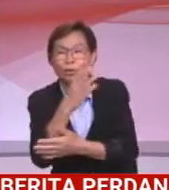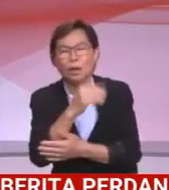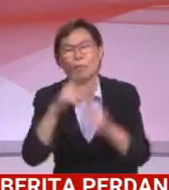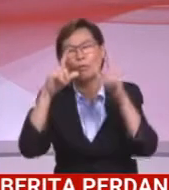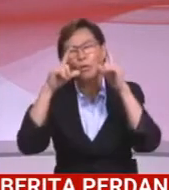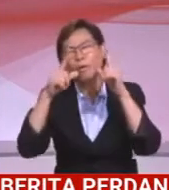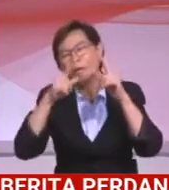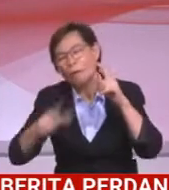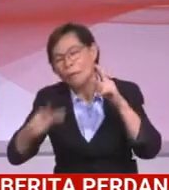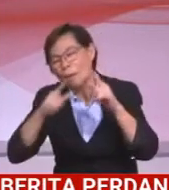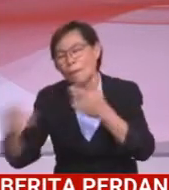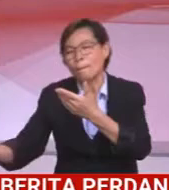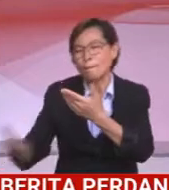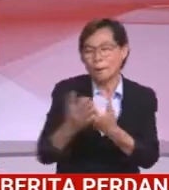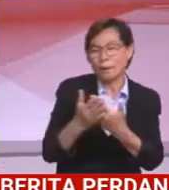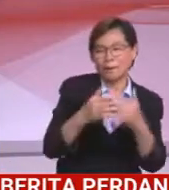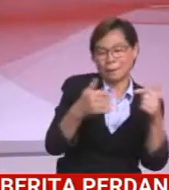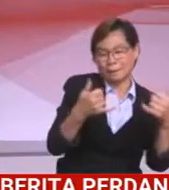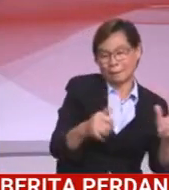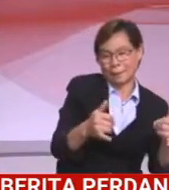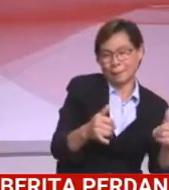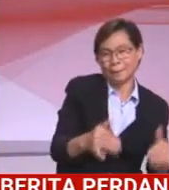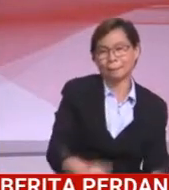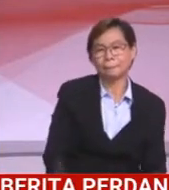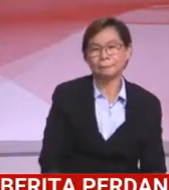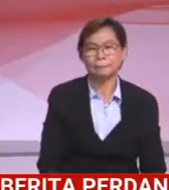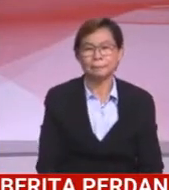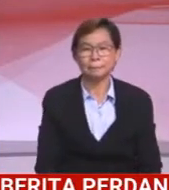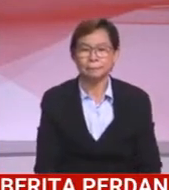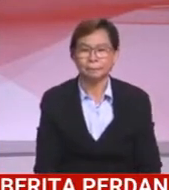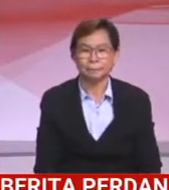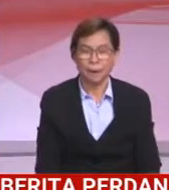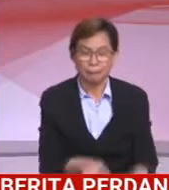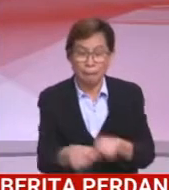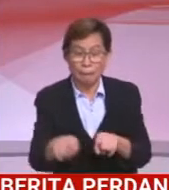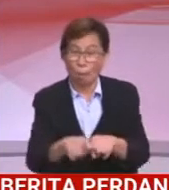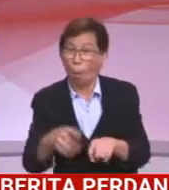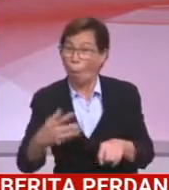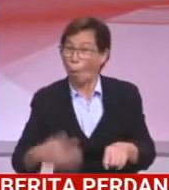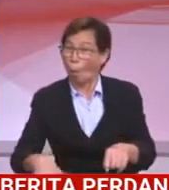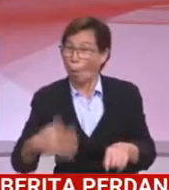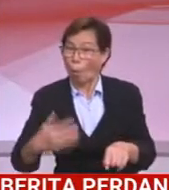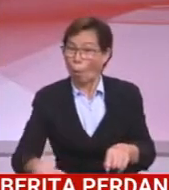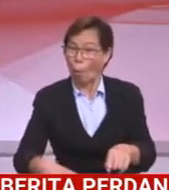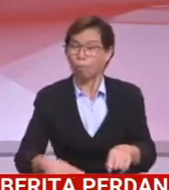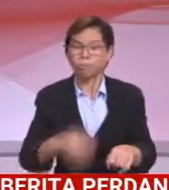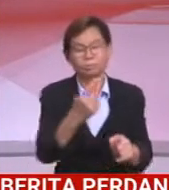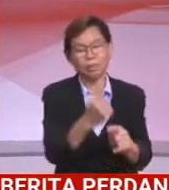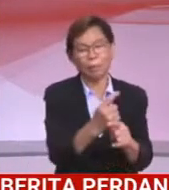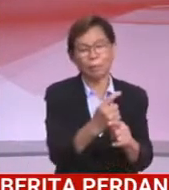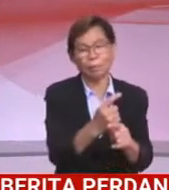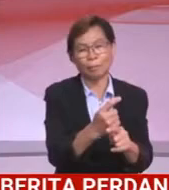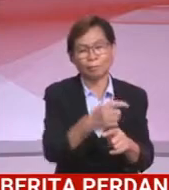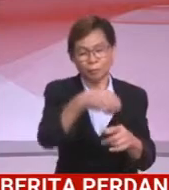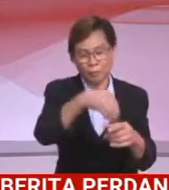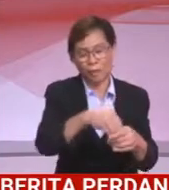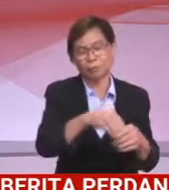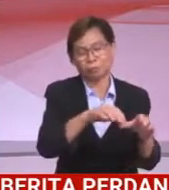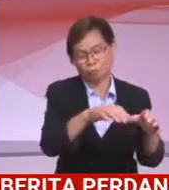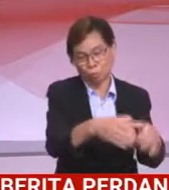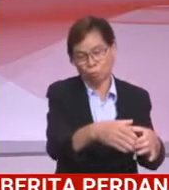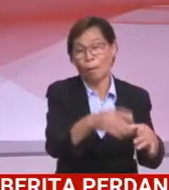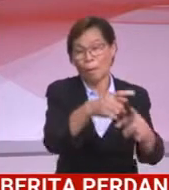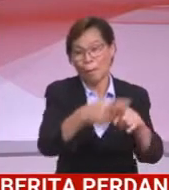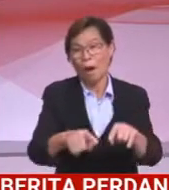muka lama yang kembali beraksi penyerang sensasi faizari dikekalkan dalam skuad bimbingan Arul